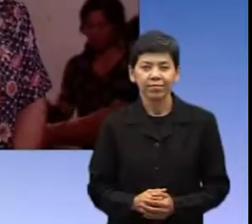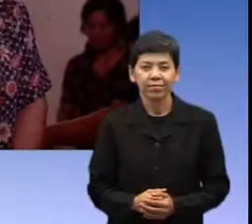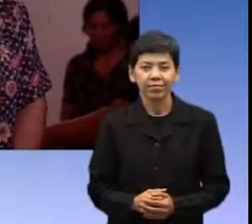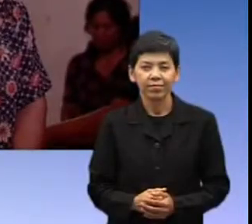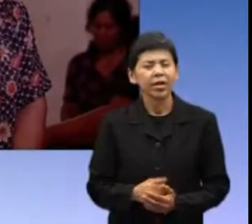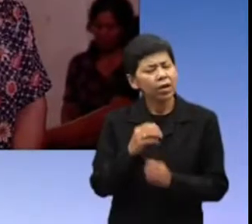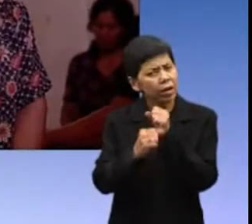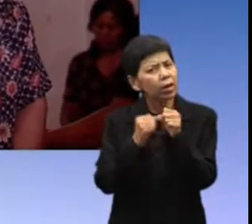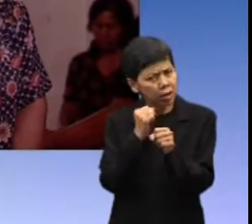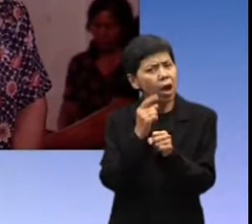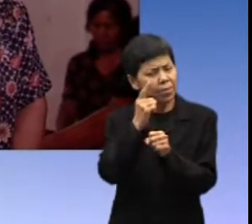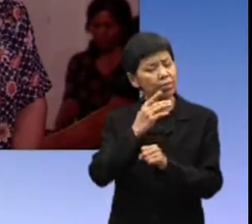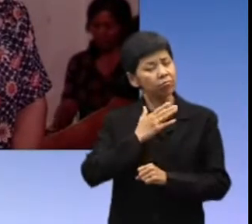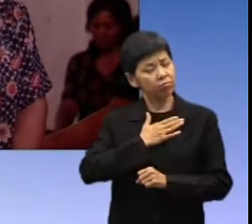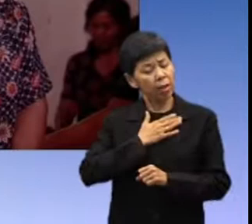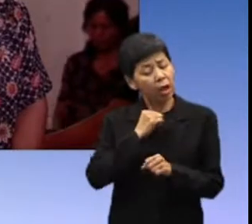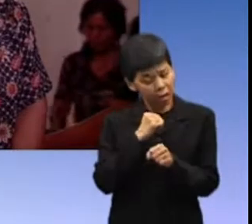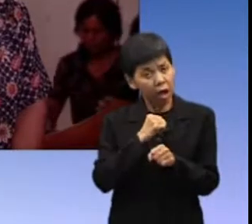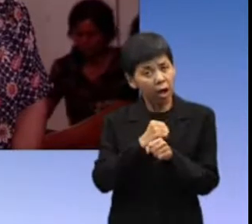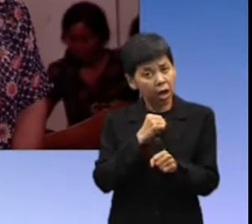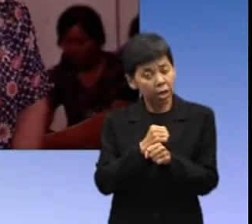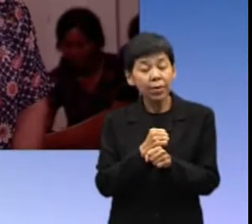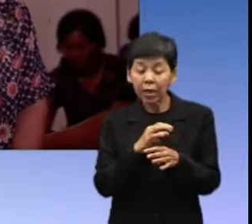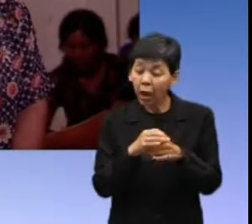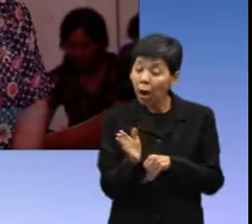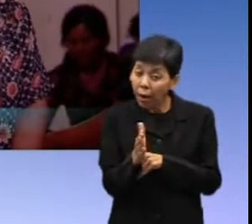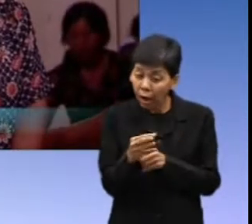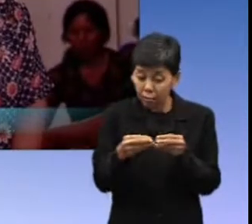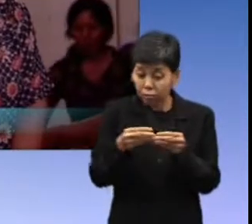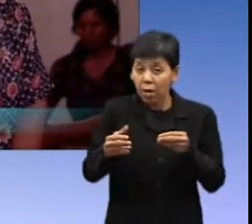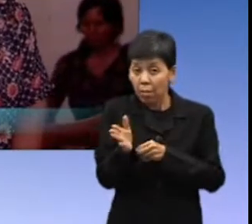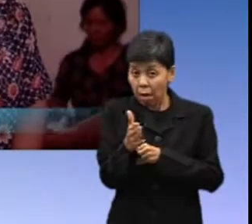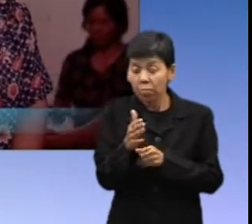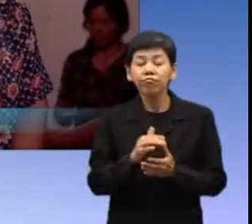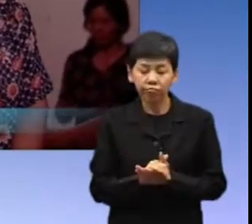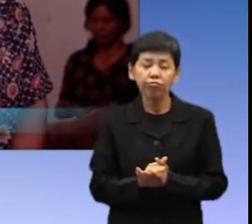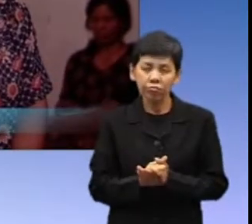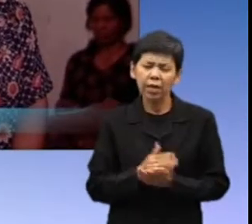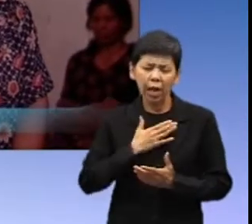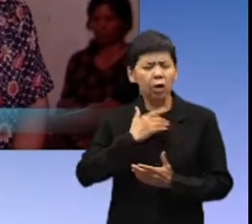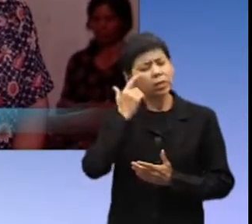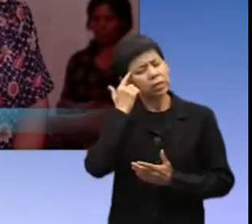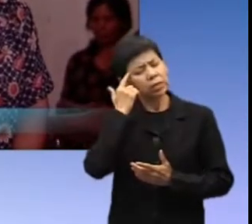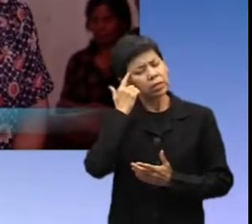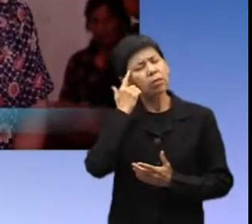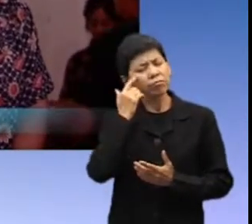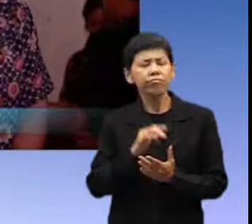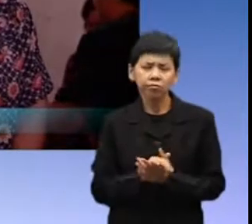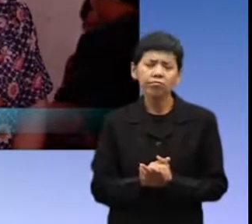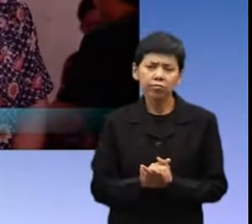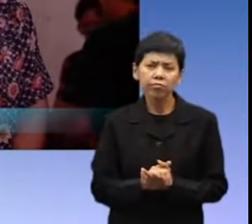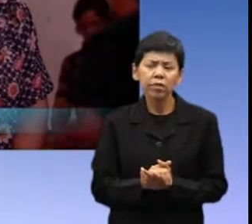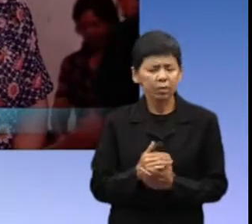คือตลอดระยะเวลา1ปีนะคะที่ได้ทำผลิตภัณฑ์ตัวนี้มานะคะก็คิดว่ายัง